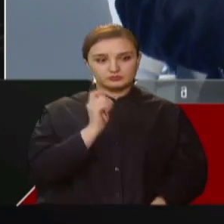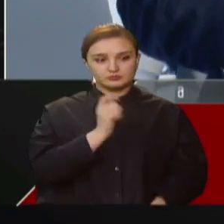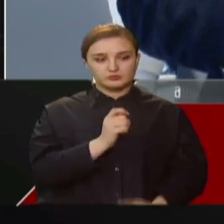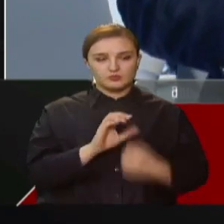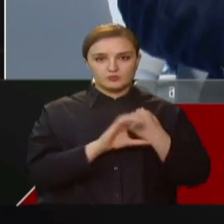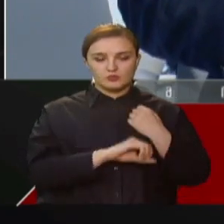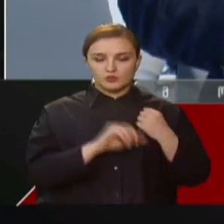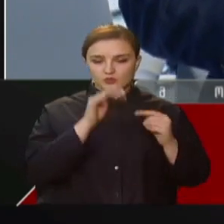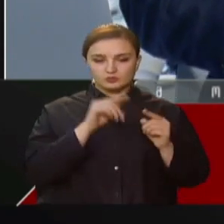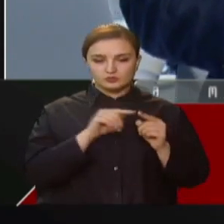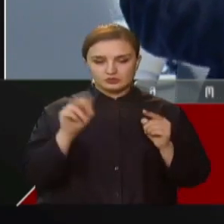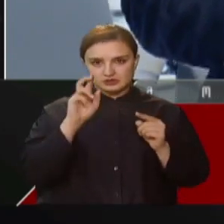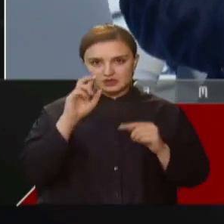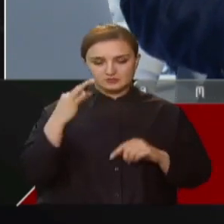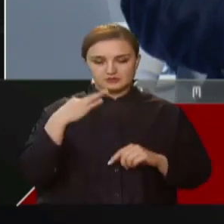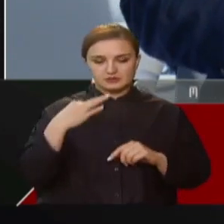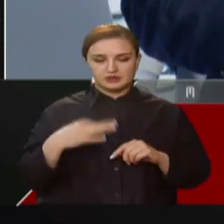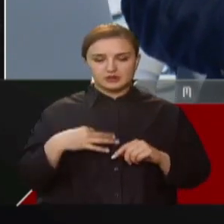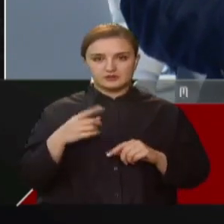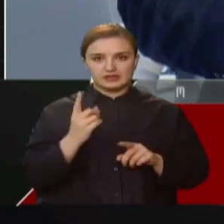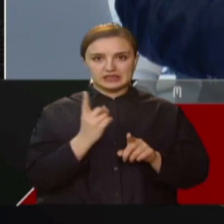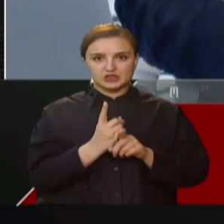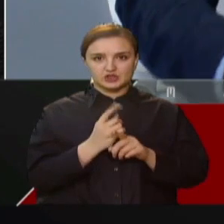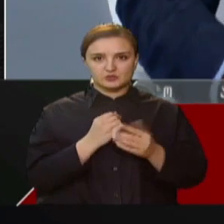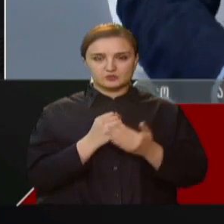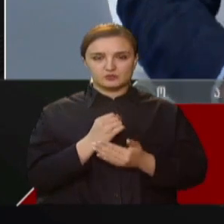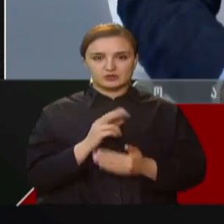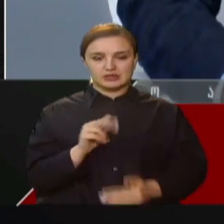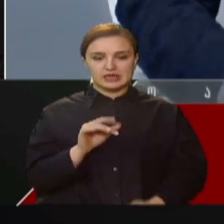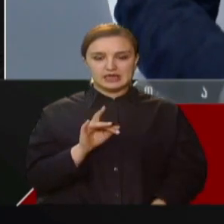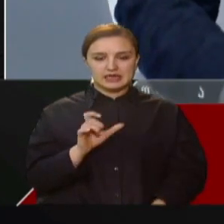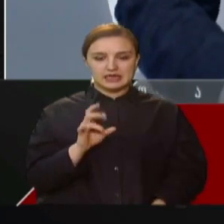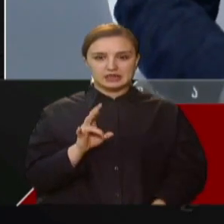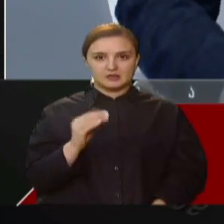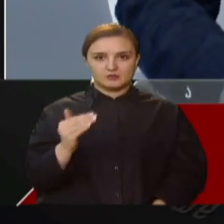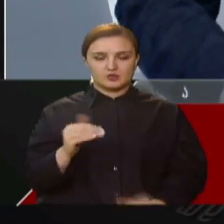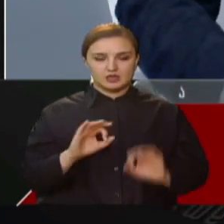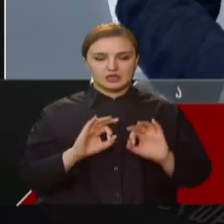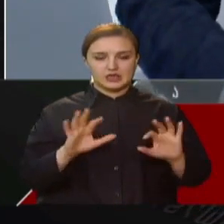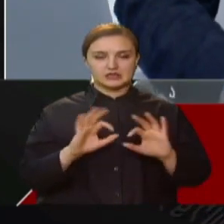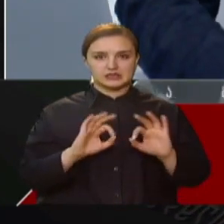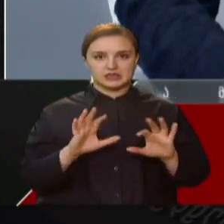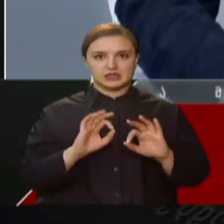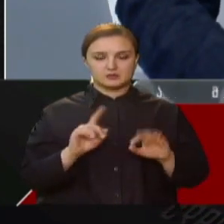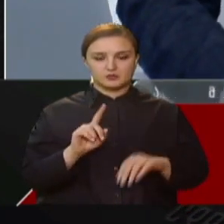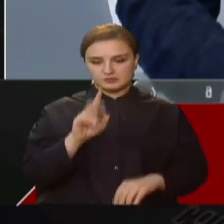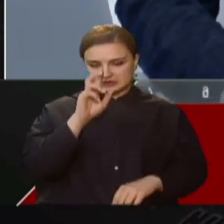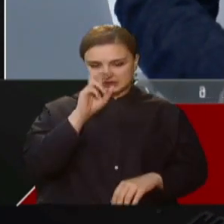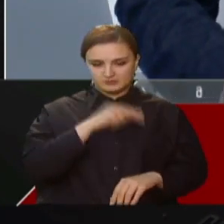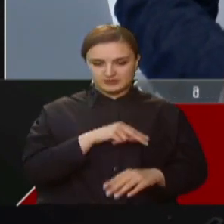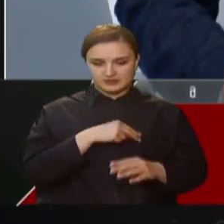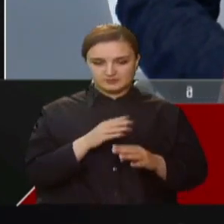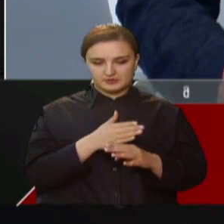ბოლო დროს, მაგალითად სახელმწიფო მდივნის თანაშემწის მიერ კარენ დონფრიდის მიერ გაკეთებულ განცხადებას, რომ სახელმწიფო